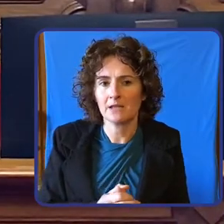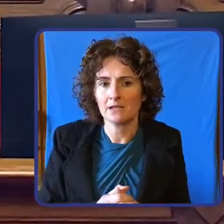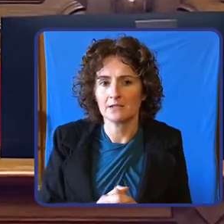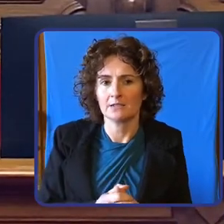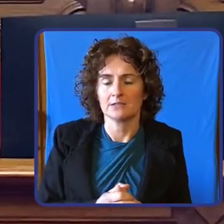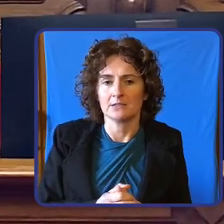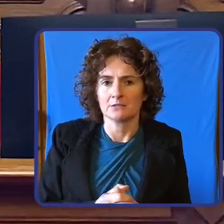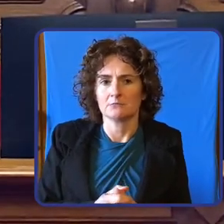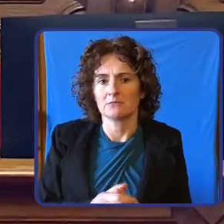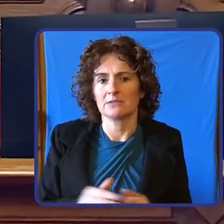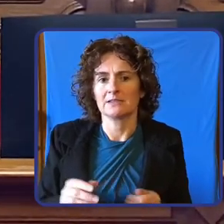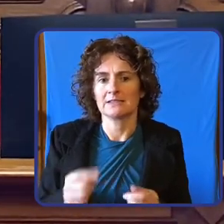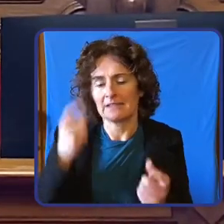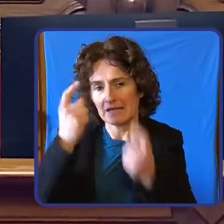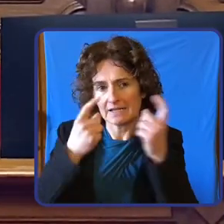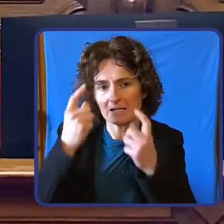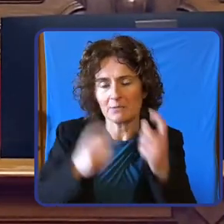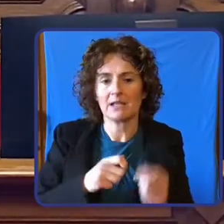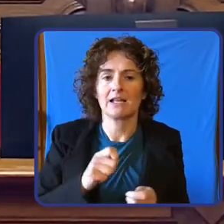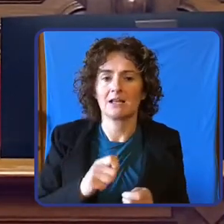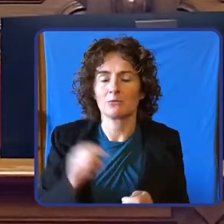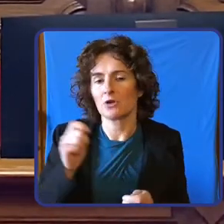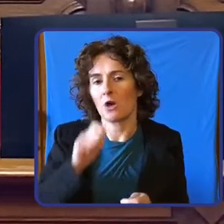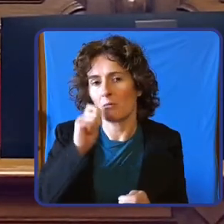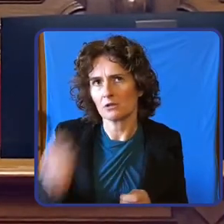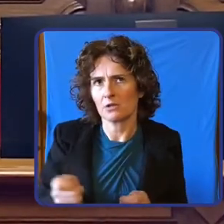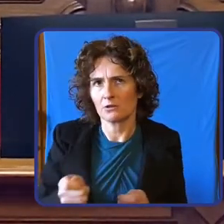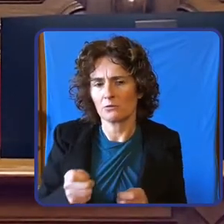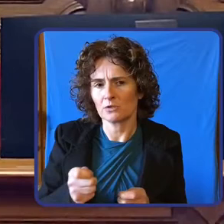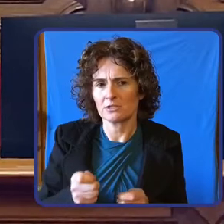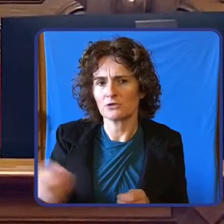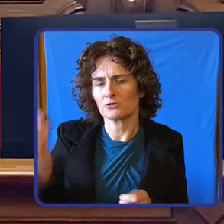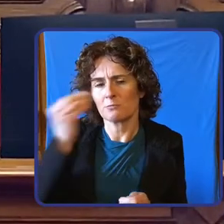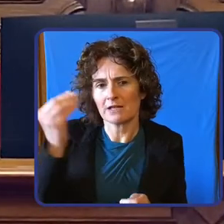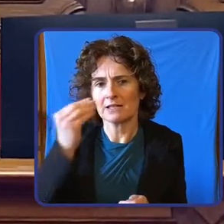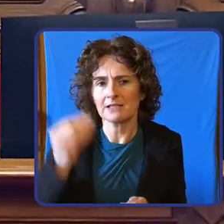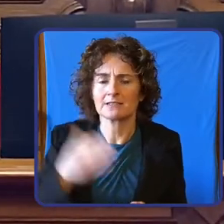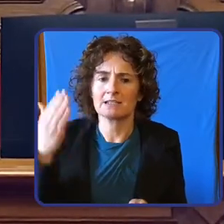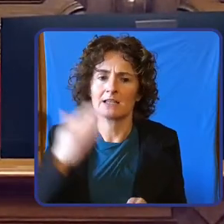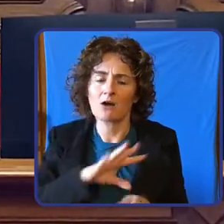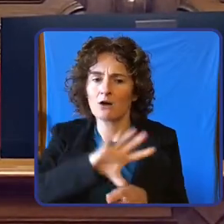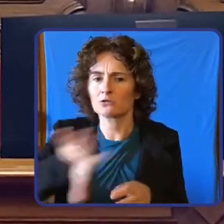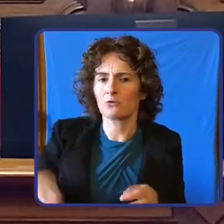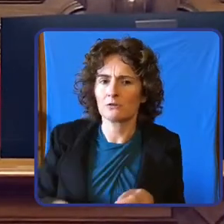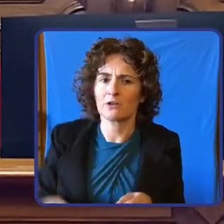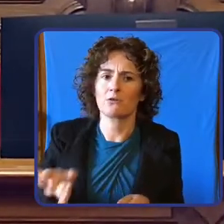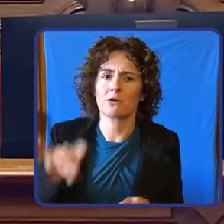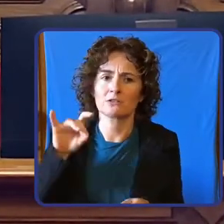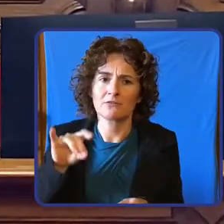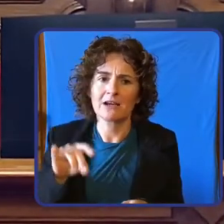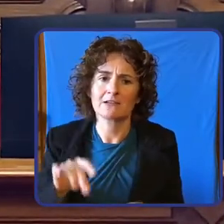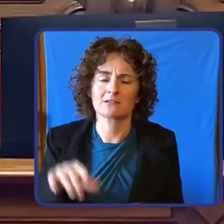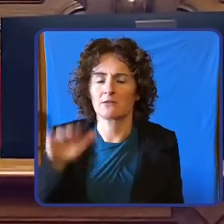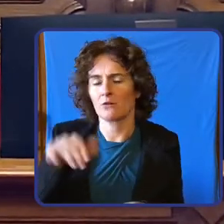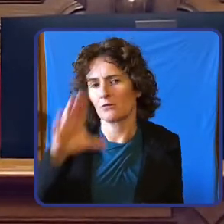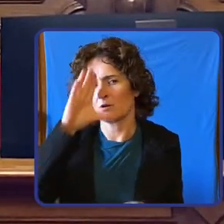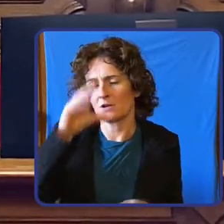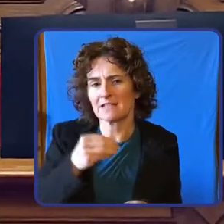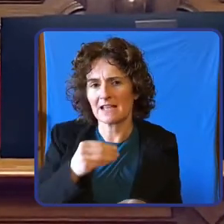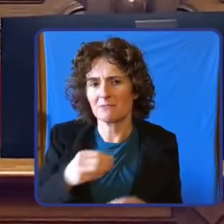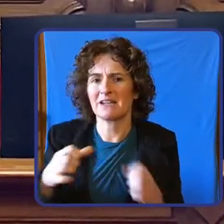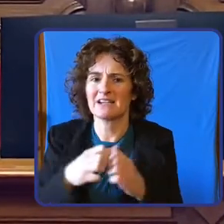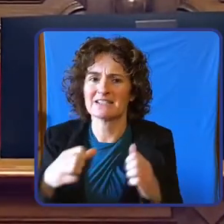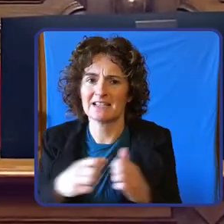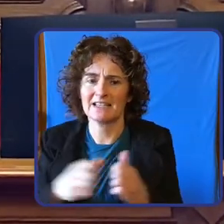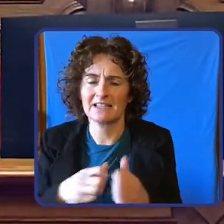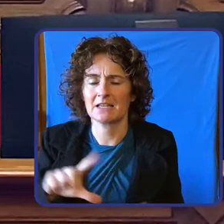előbb-utóbb a magyarok is rájönnek arra, hogy ha tolvajokat választanak meg, akkor ők folyamatosan egyre szegényebbek lesznek, a tolvajok meg egyre gazdagabbak. Az,